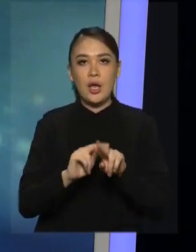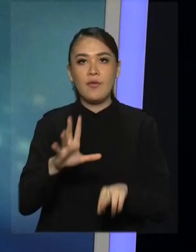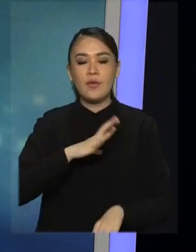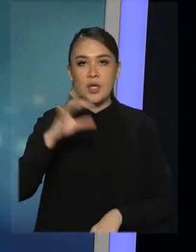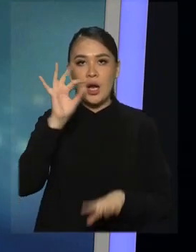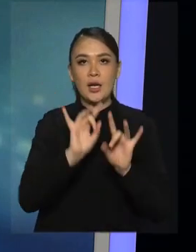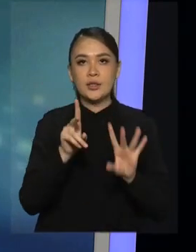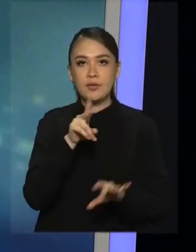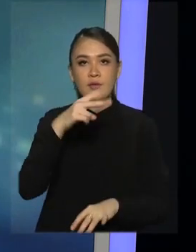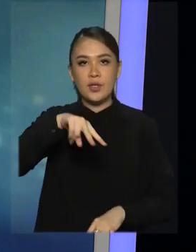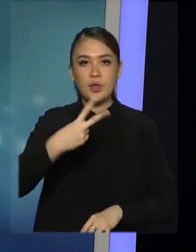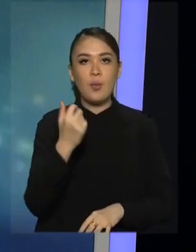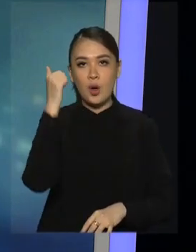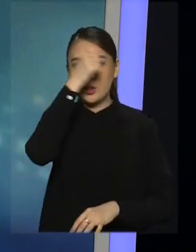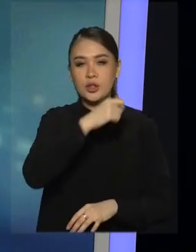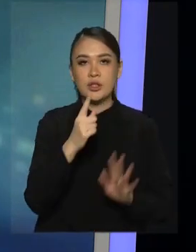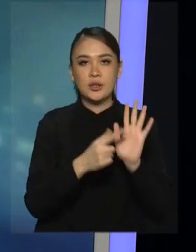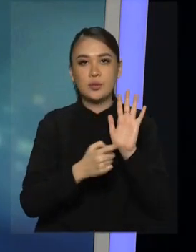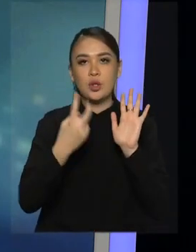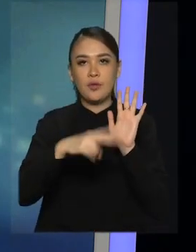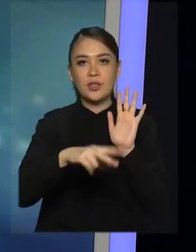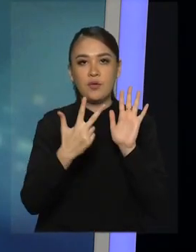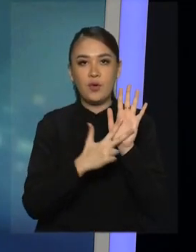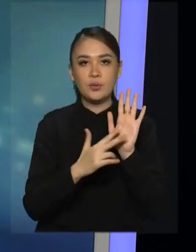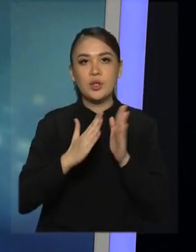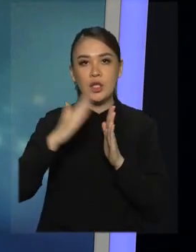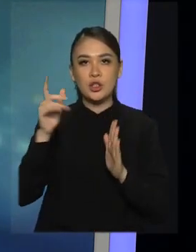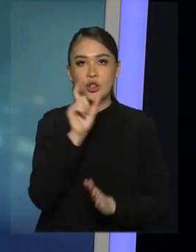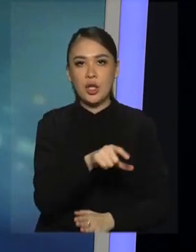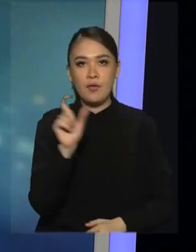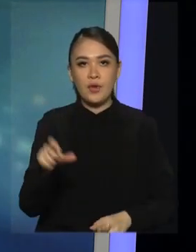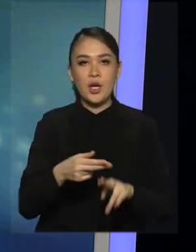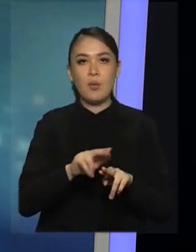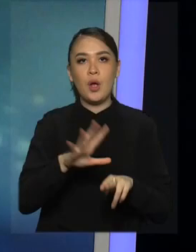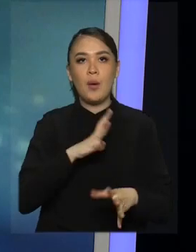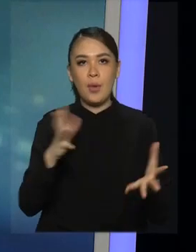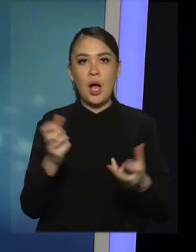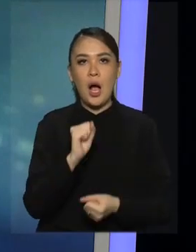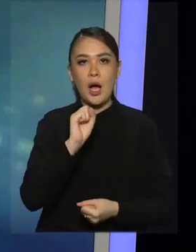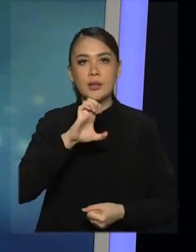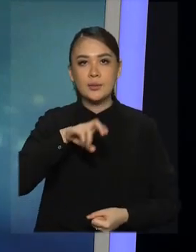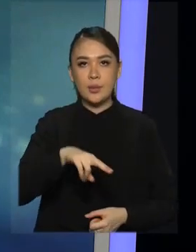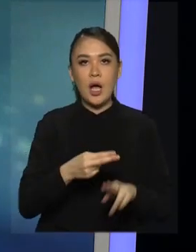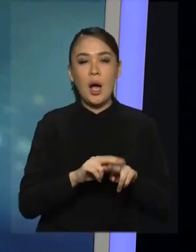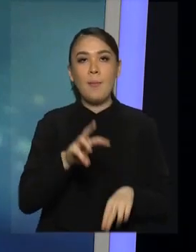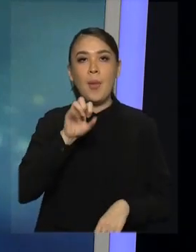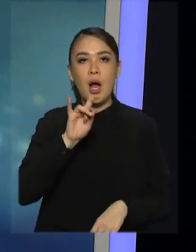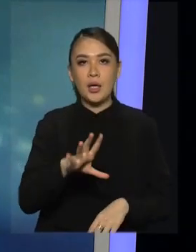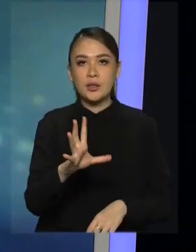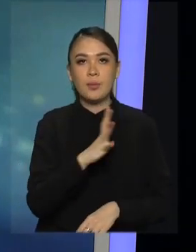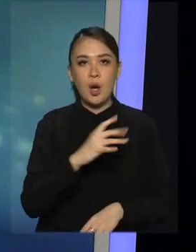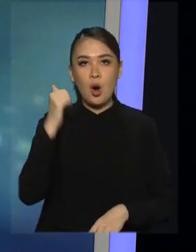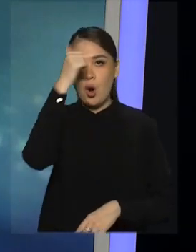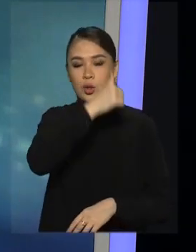в 2022 свыше 728 тысяч человек получали АСП. К марту текущего